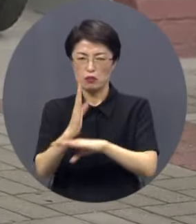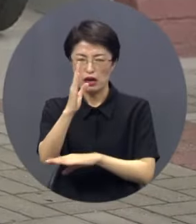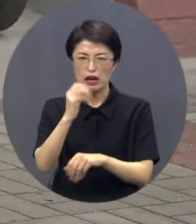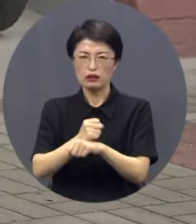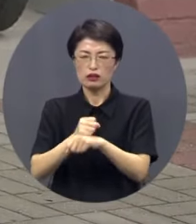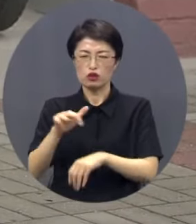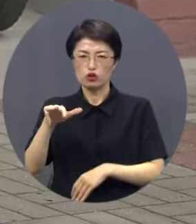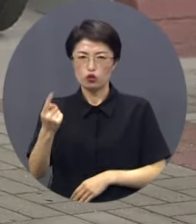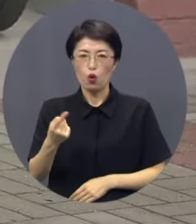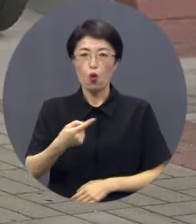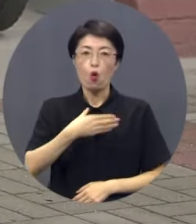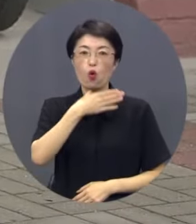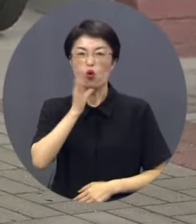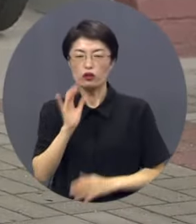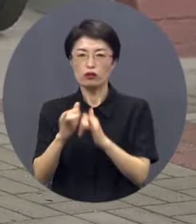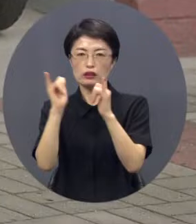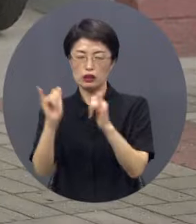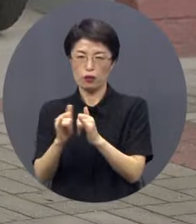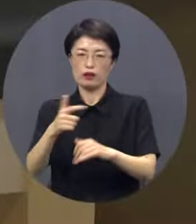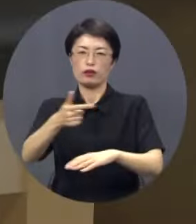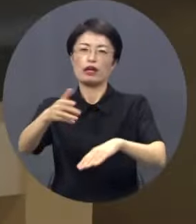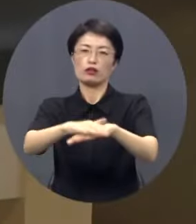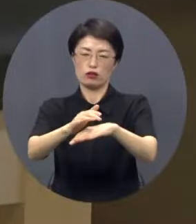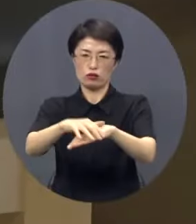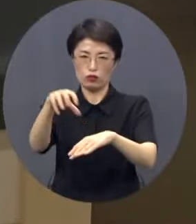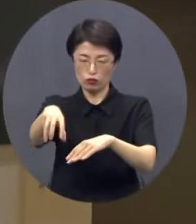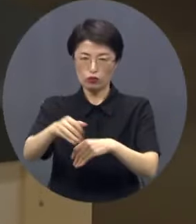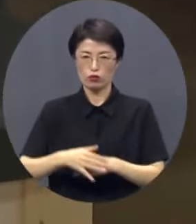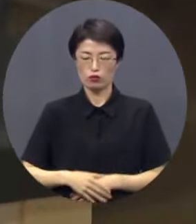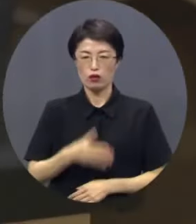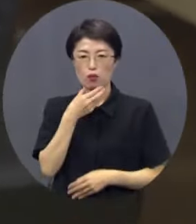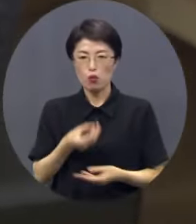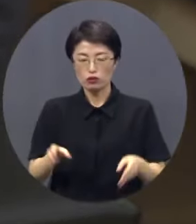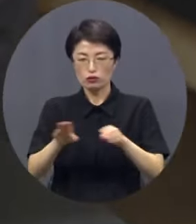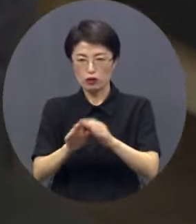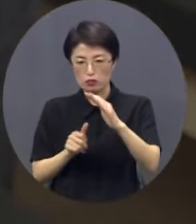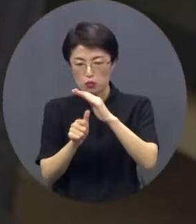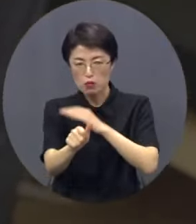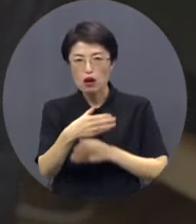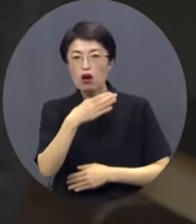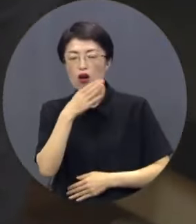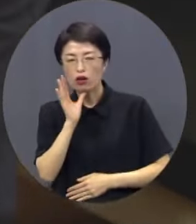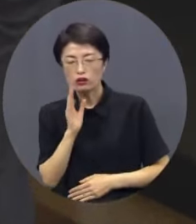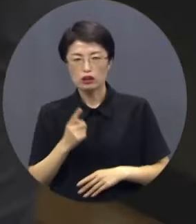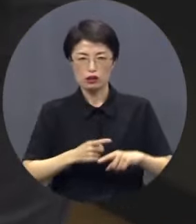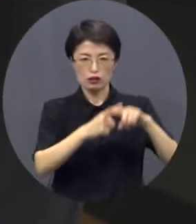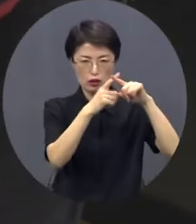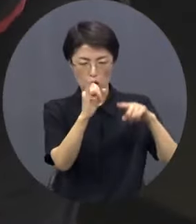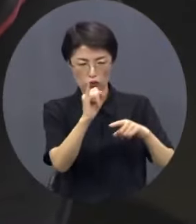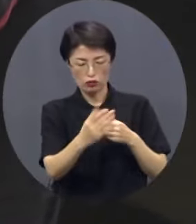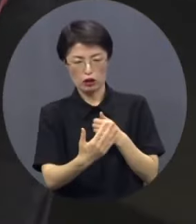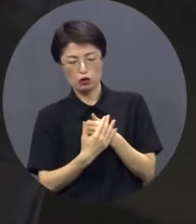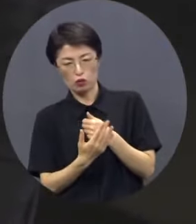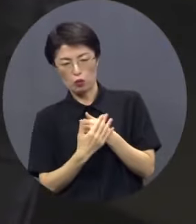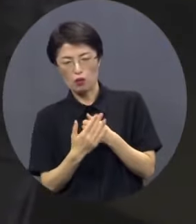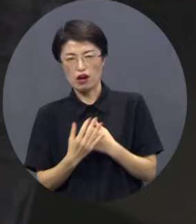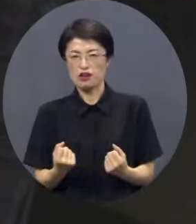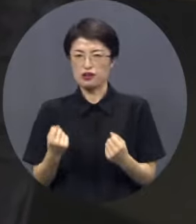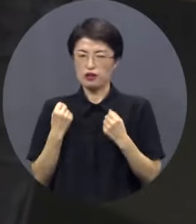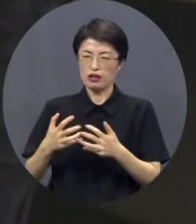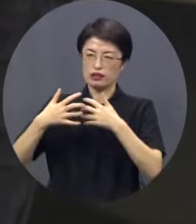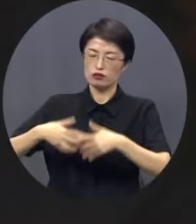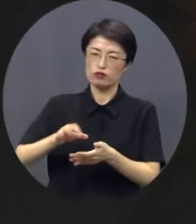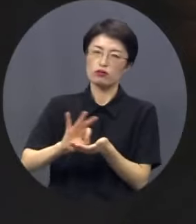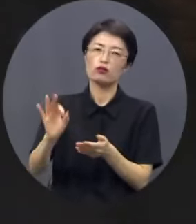진입한 대전광역시 대덕구 복지관을 찾은 어르신이 간호사 도움을 받으며 건강 기구를